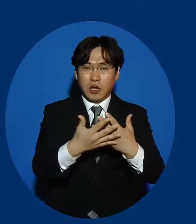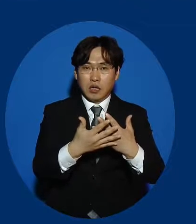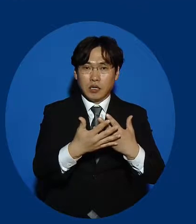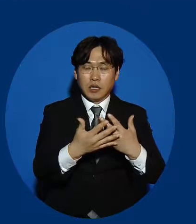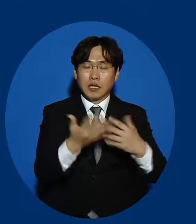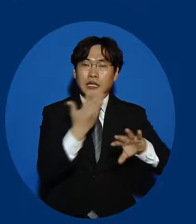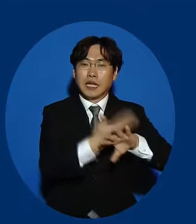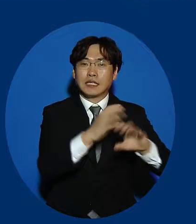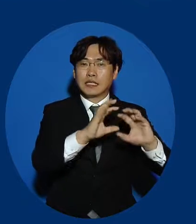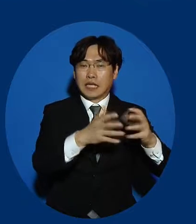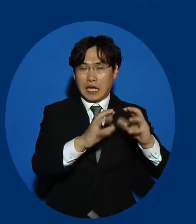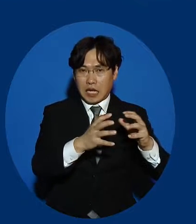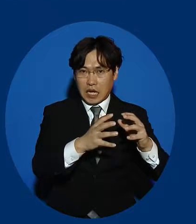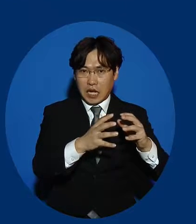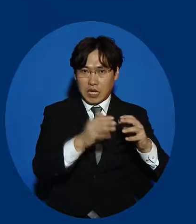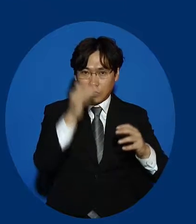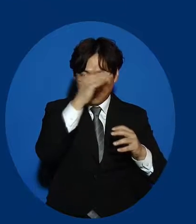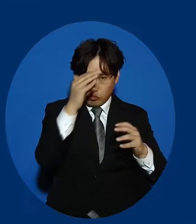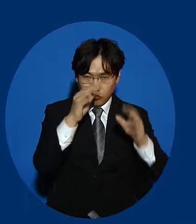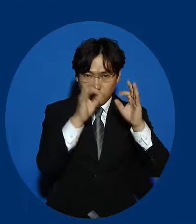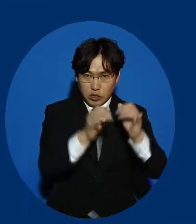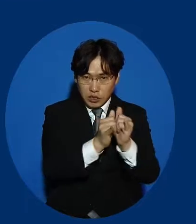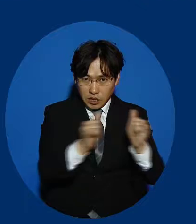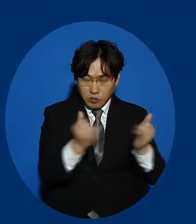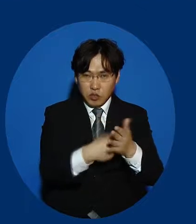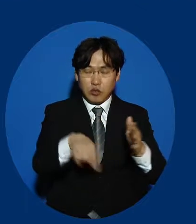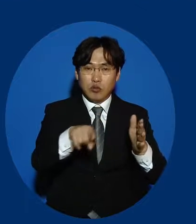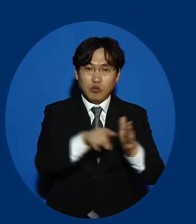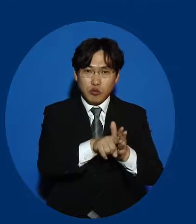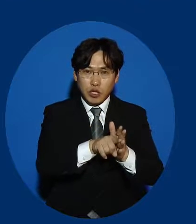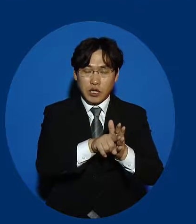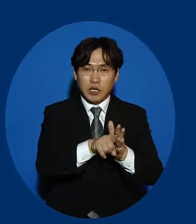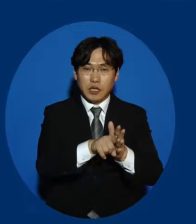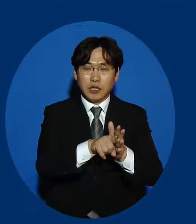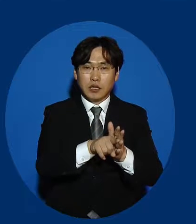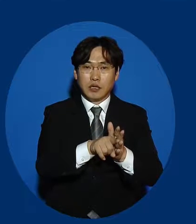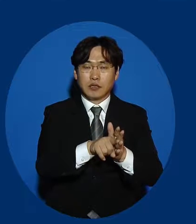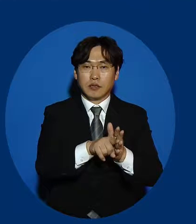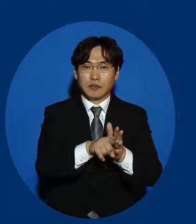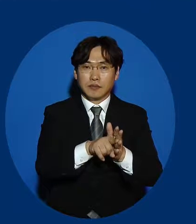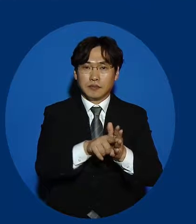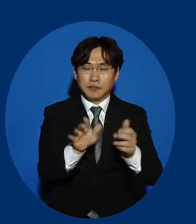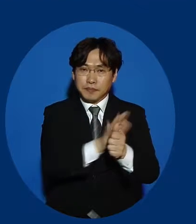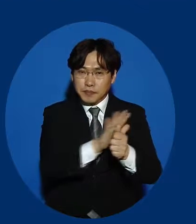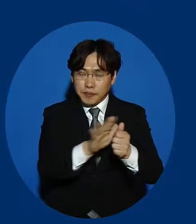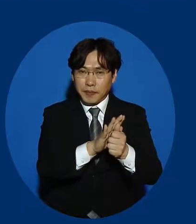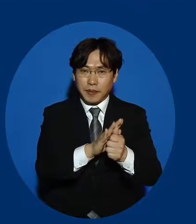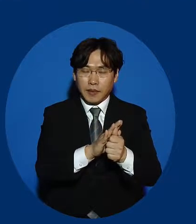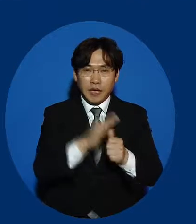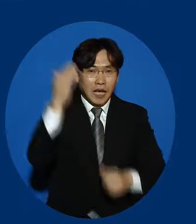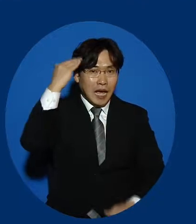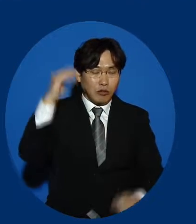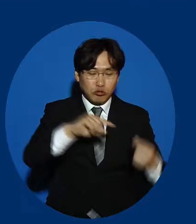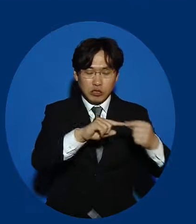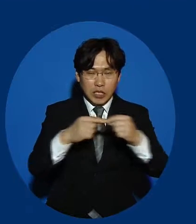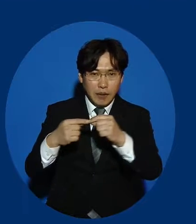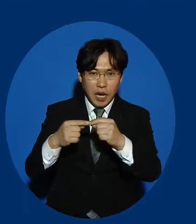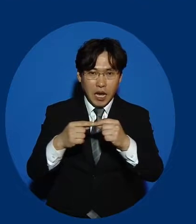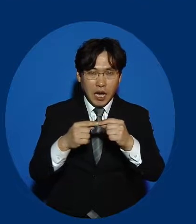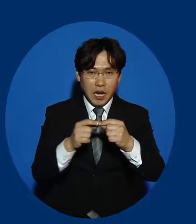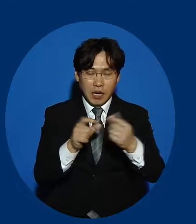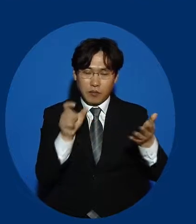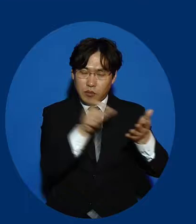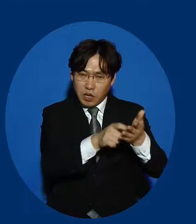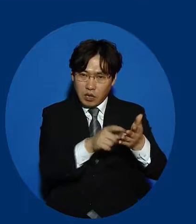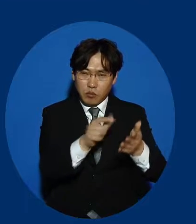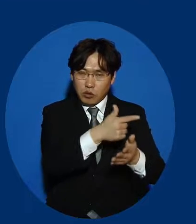관객들을 겨냥을 해서 영문 자막을 올렸어요. 근데 그 한국어 서비스가 한글 자막이라든가 다른 서비스는